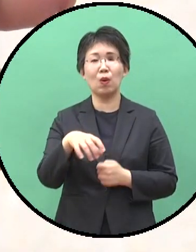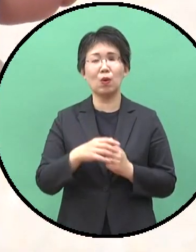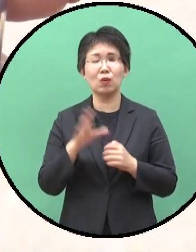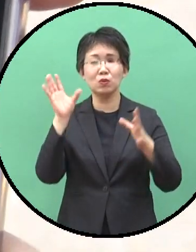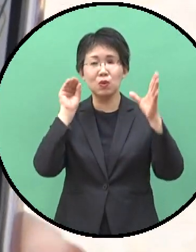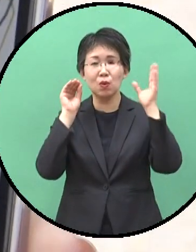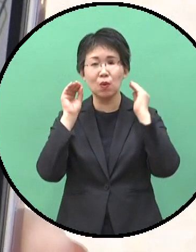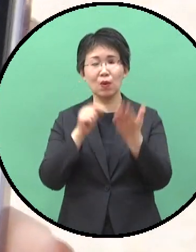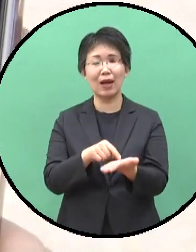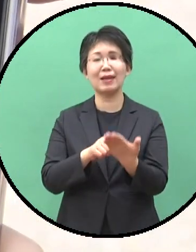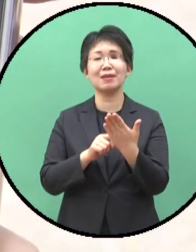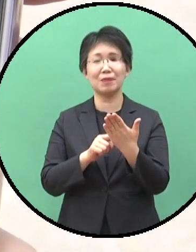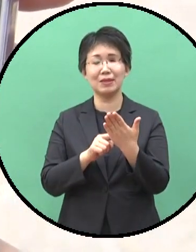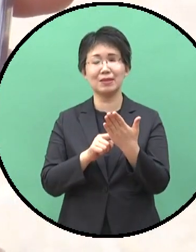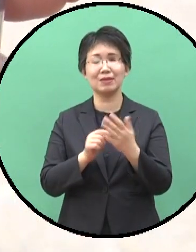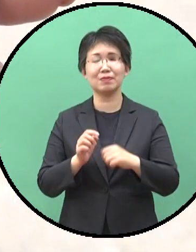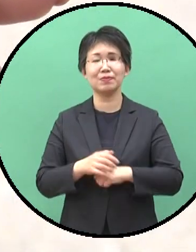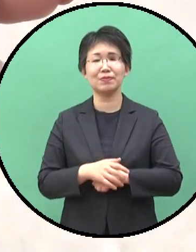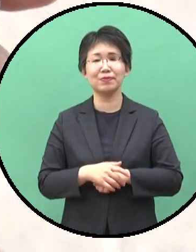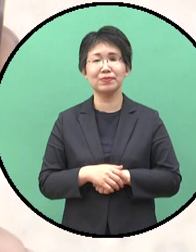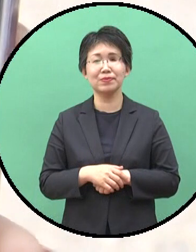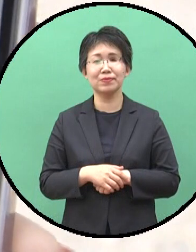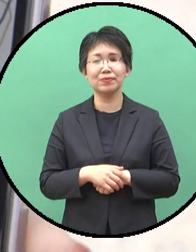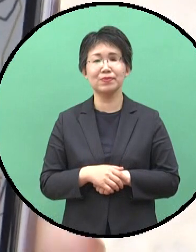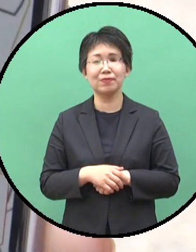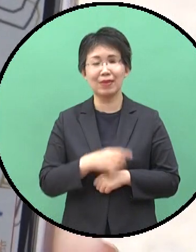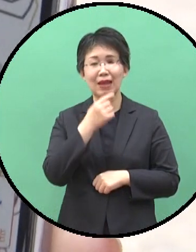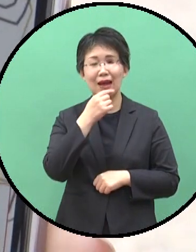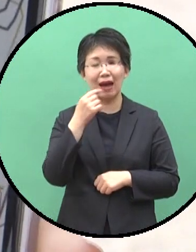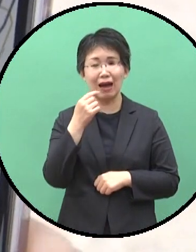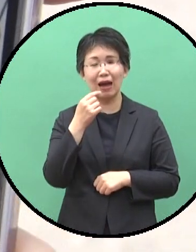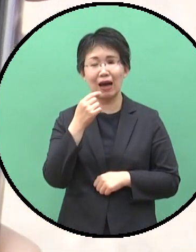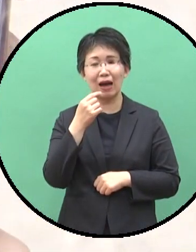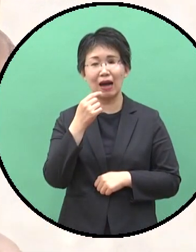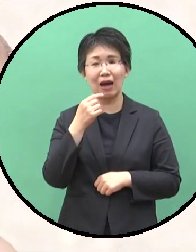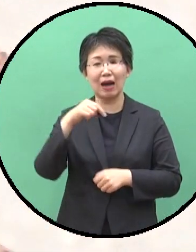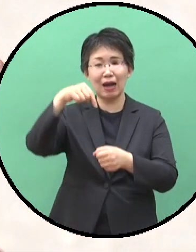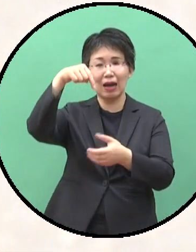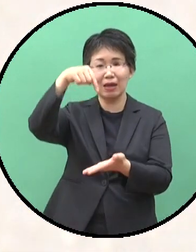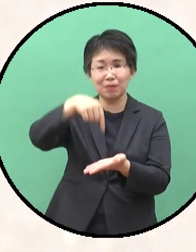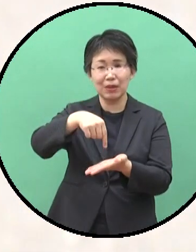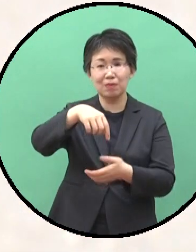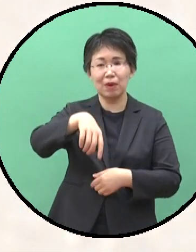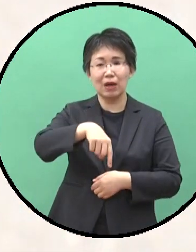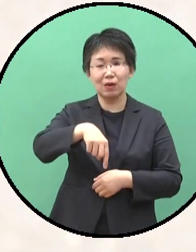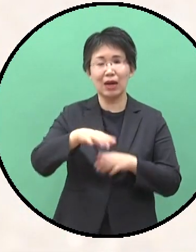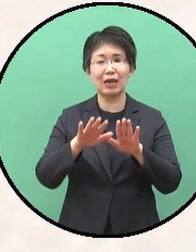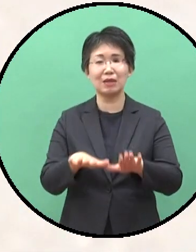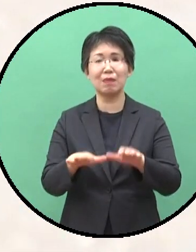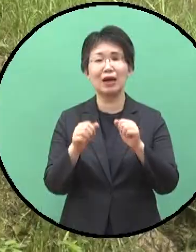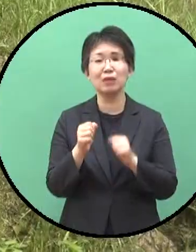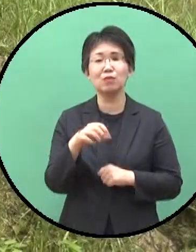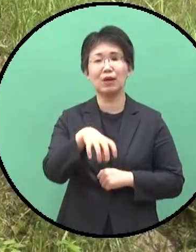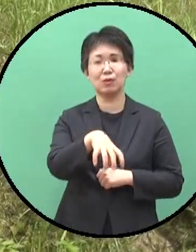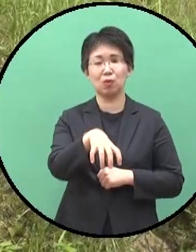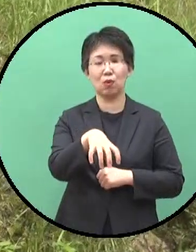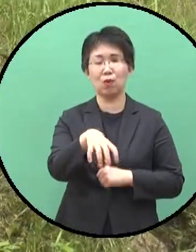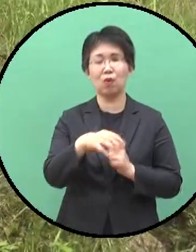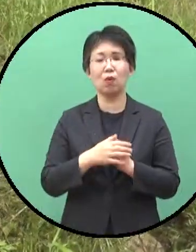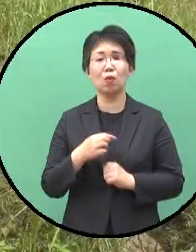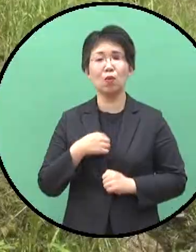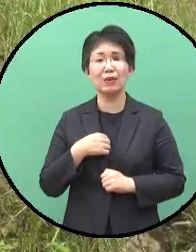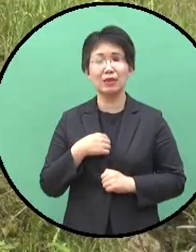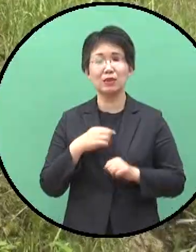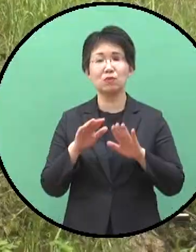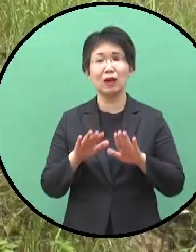情報が出てきますね。 この赤いピンマークのところが現在地ですね。 はい、そうなります。 私